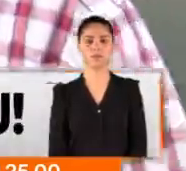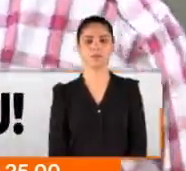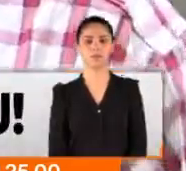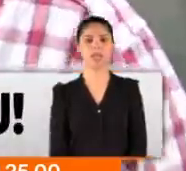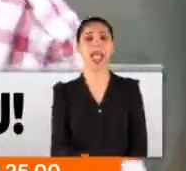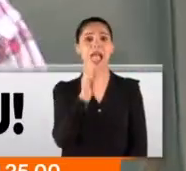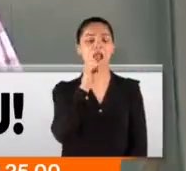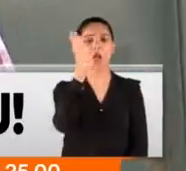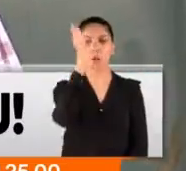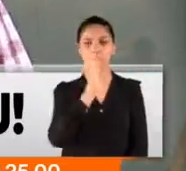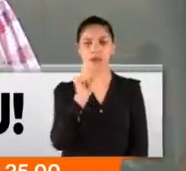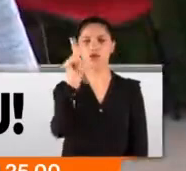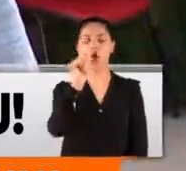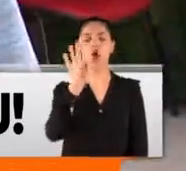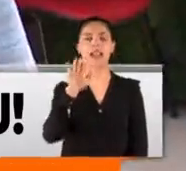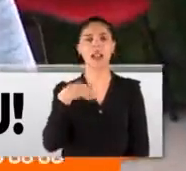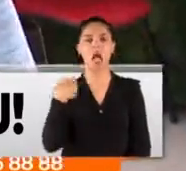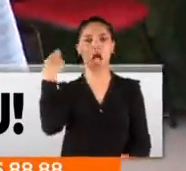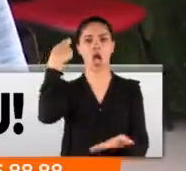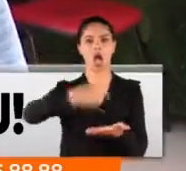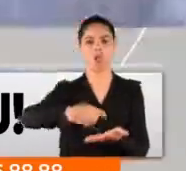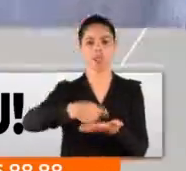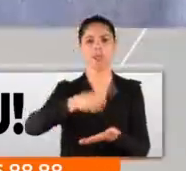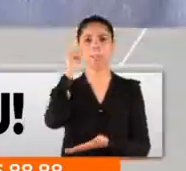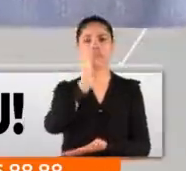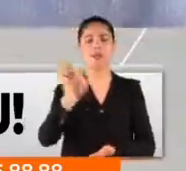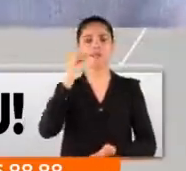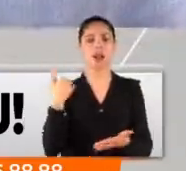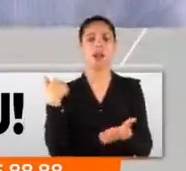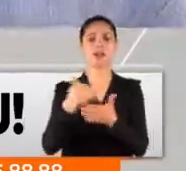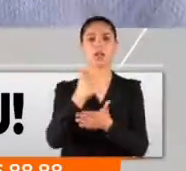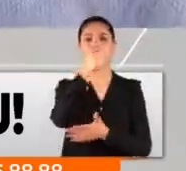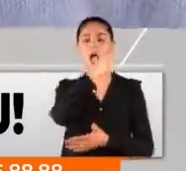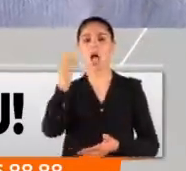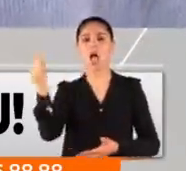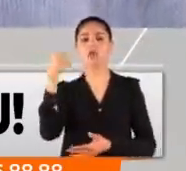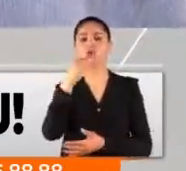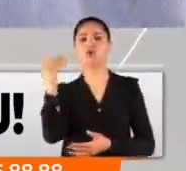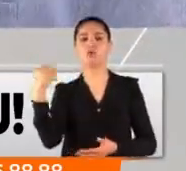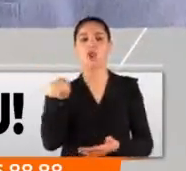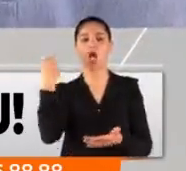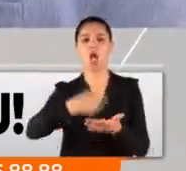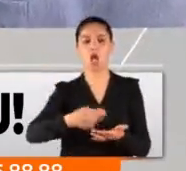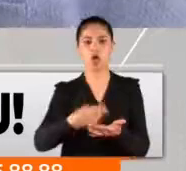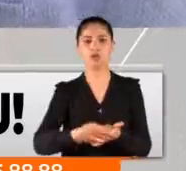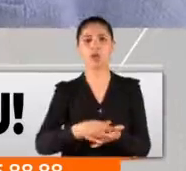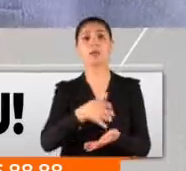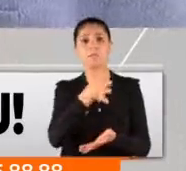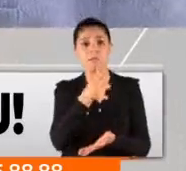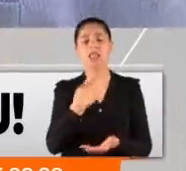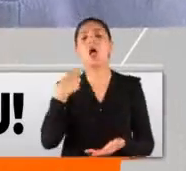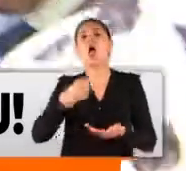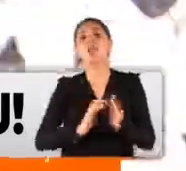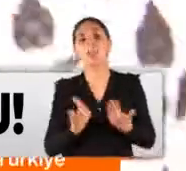En son 510 TL ödedim. 1 milyara yakın. 600 milyon ödedim doğalgazla su faturalarımı. Bilsem öyle bir şey olacağını